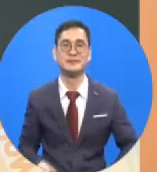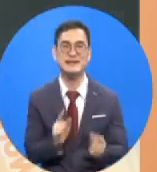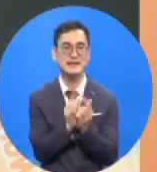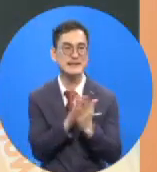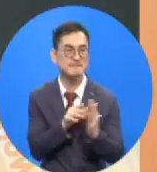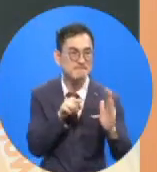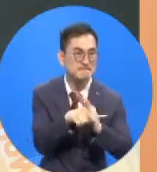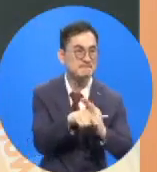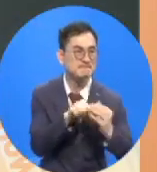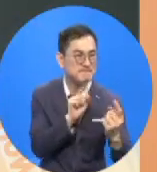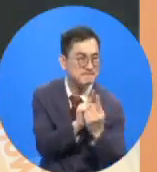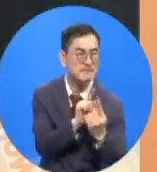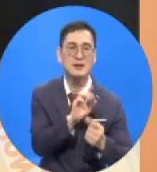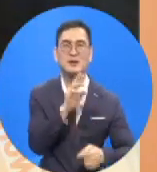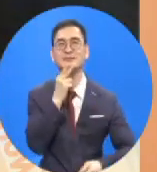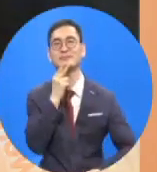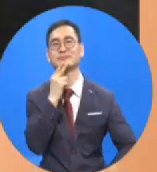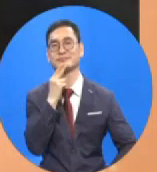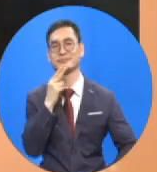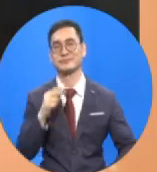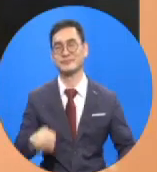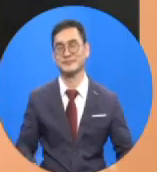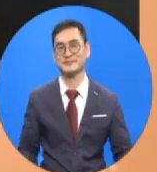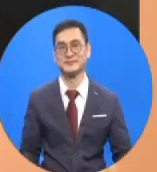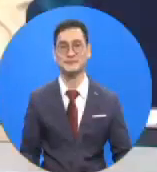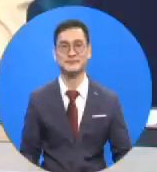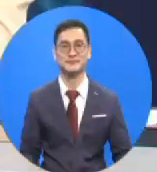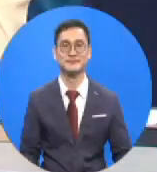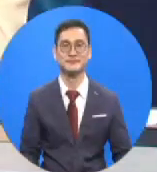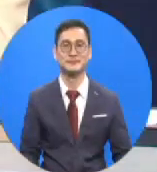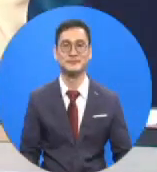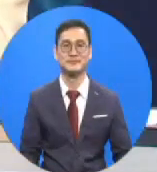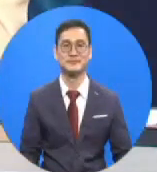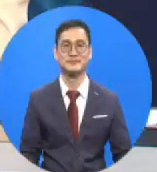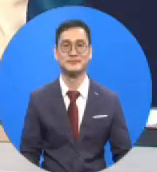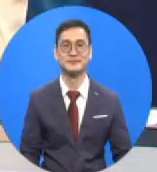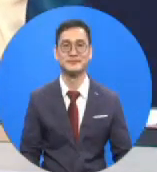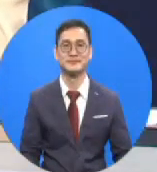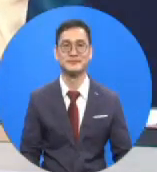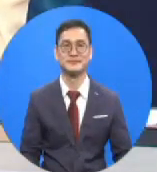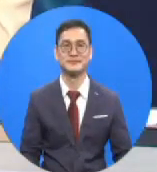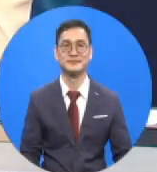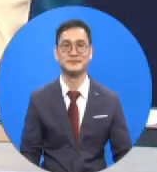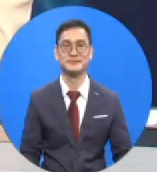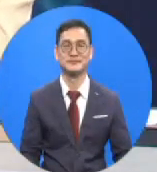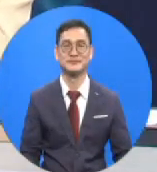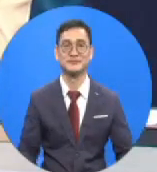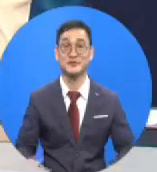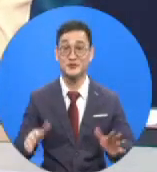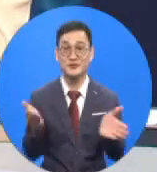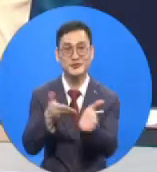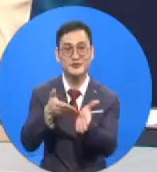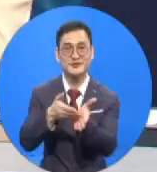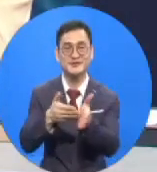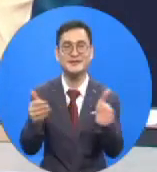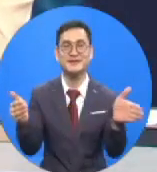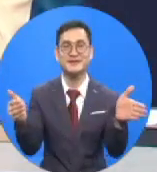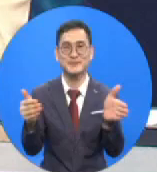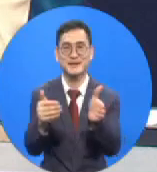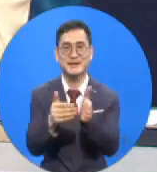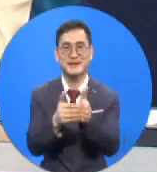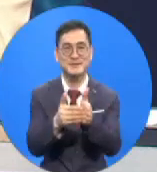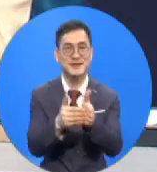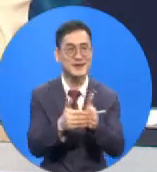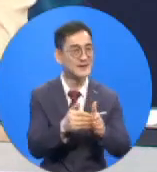준비도 좁혀 될 것입니다 4 연애 소식까지 저희 발빠르게 준비해봤습니다 즉 저희가 준비한 소식은 여기까지입니다 3분간 은 여기서 인사